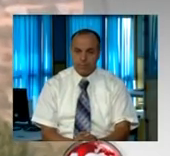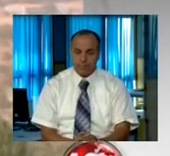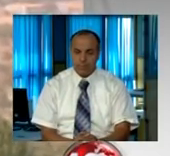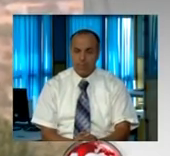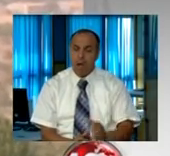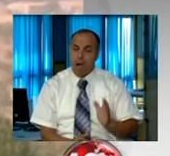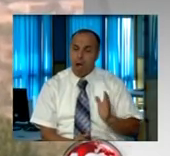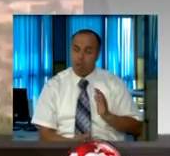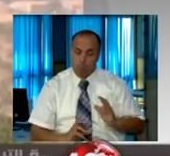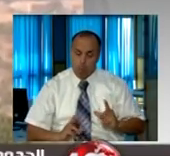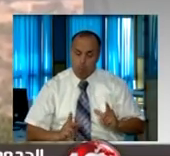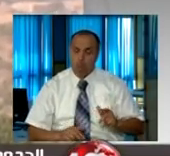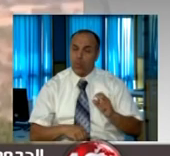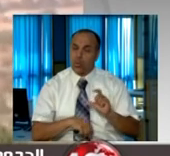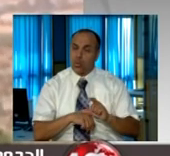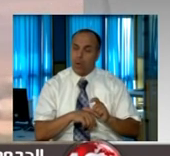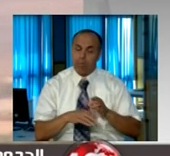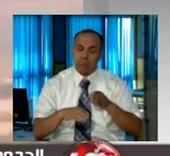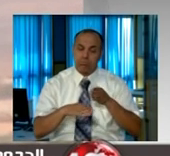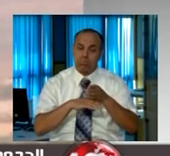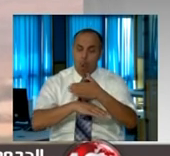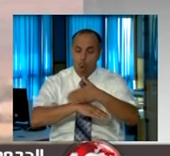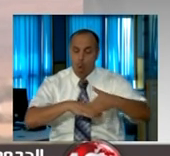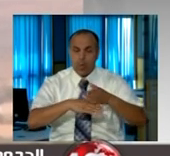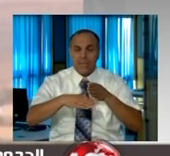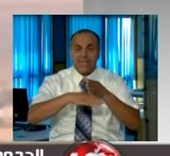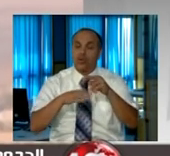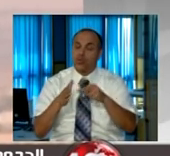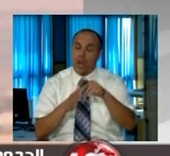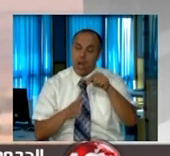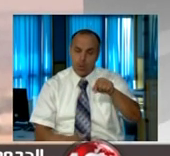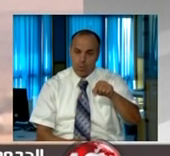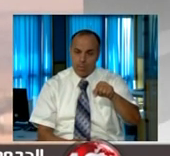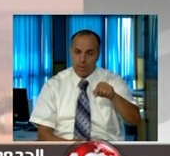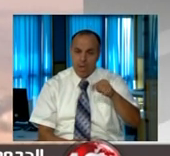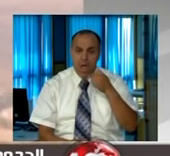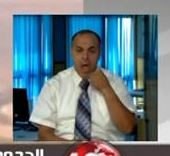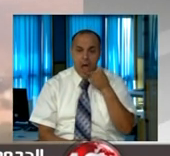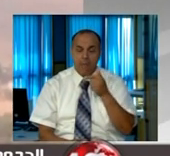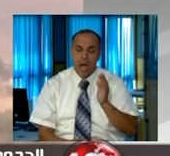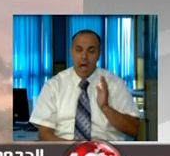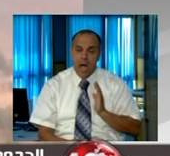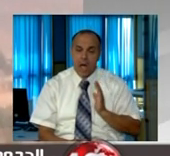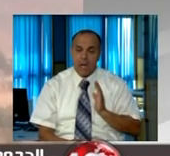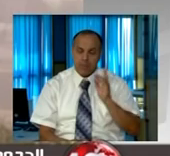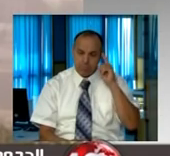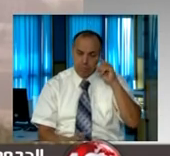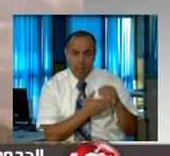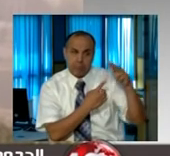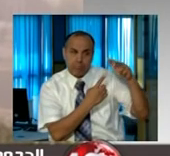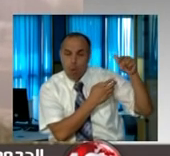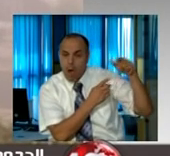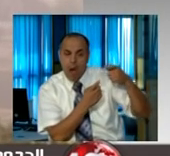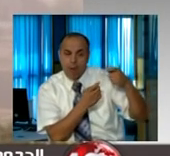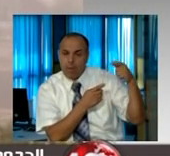توغلت وحدات من الدبابات التركية وعبرت الحدود لتدخل سوريا اليوم في إطار عملية عسكرية تدعمها طائرات